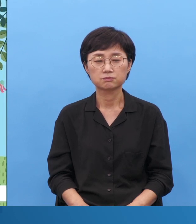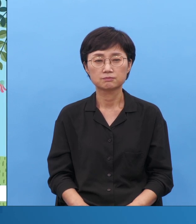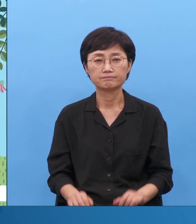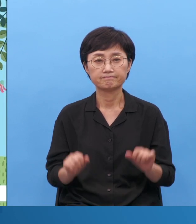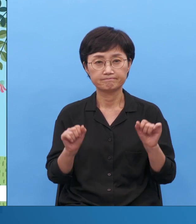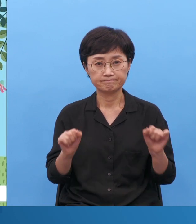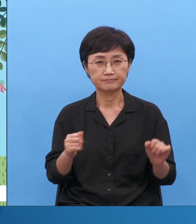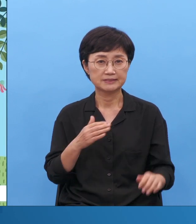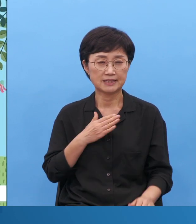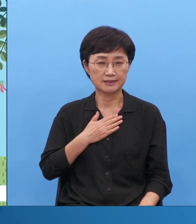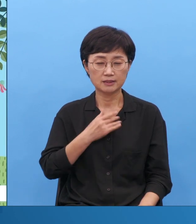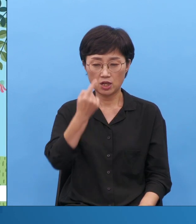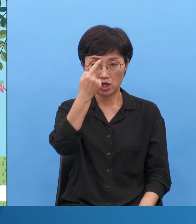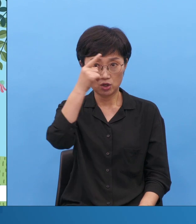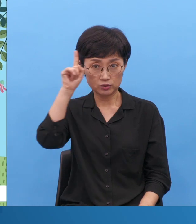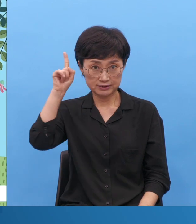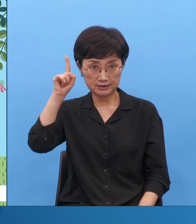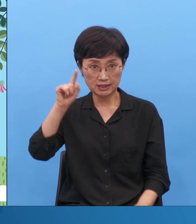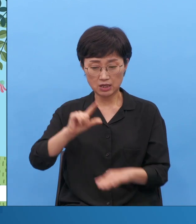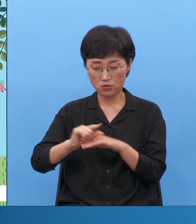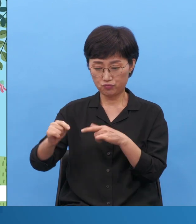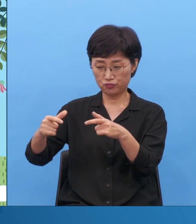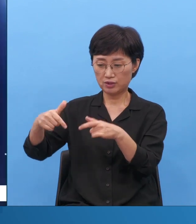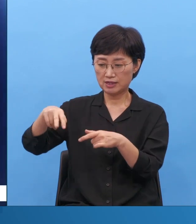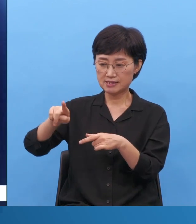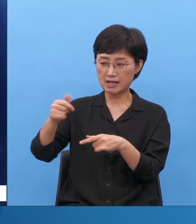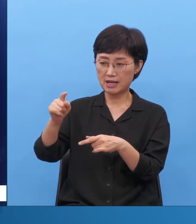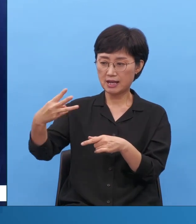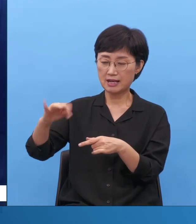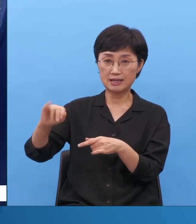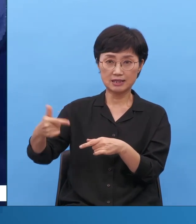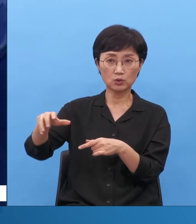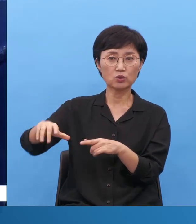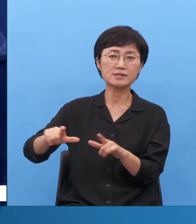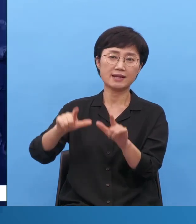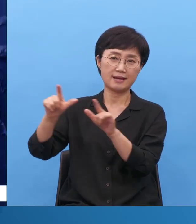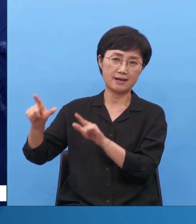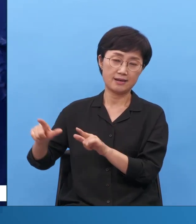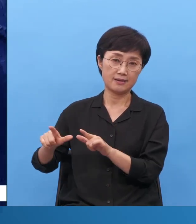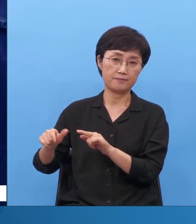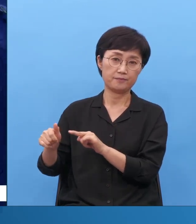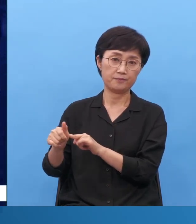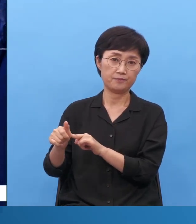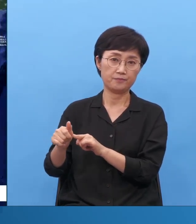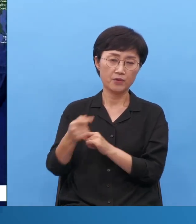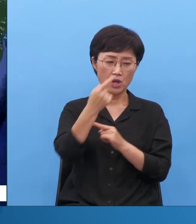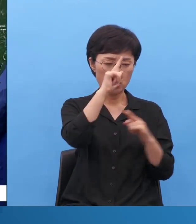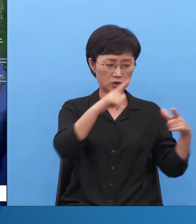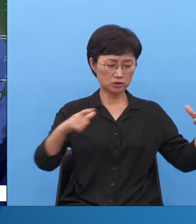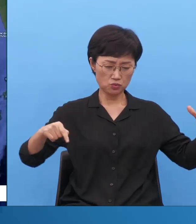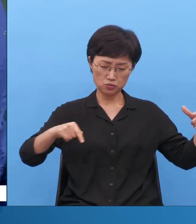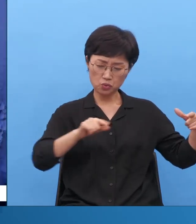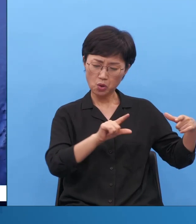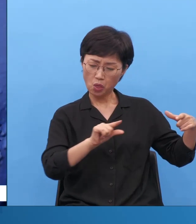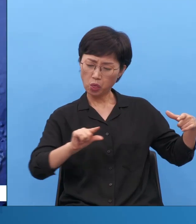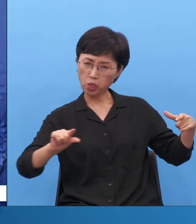안녕, 나는 사할린 랩넌트야. 사할린은 러시아 동쪽 끝에 있는 큰